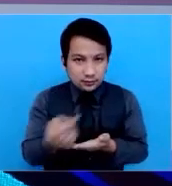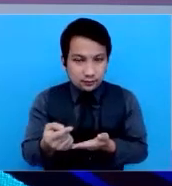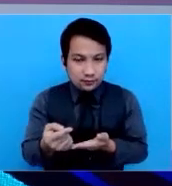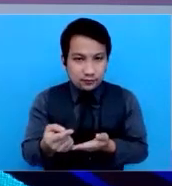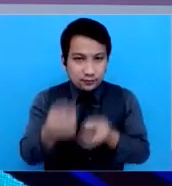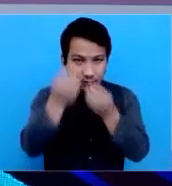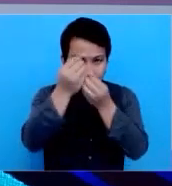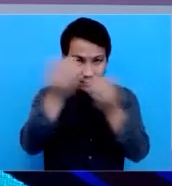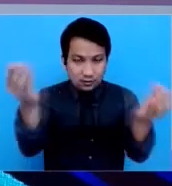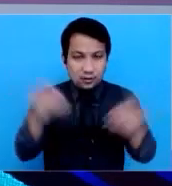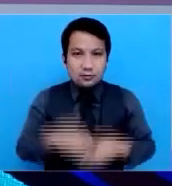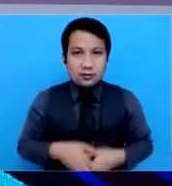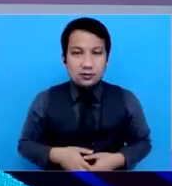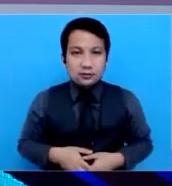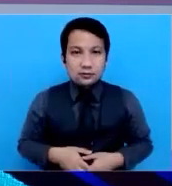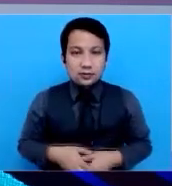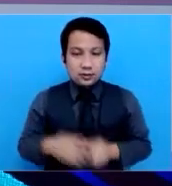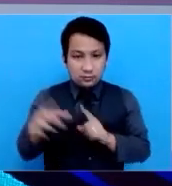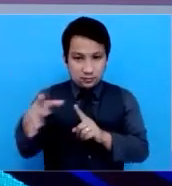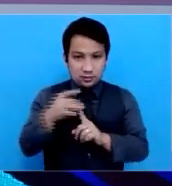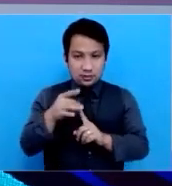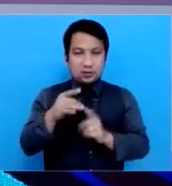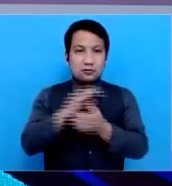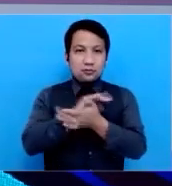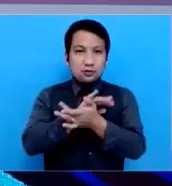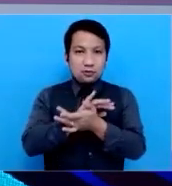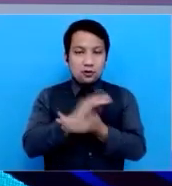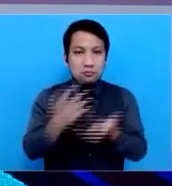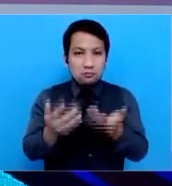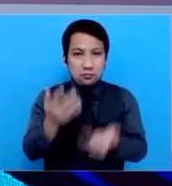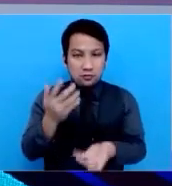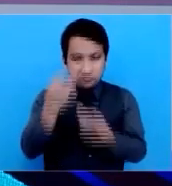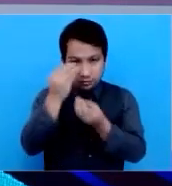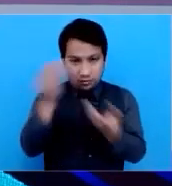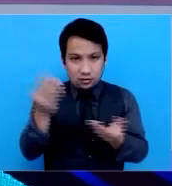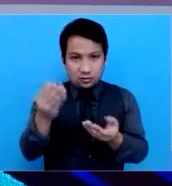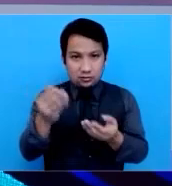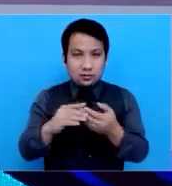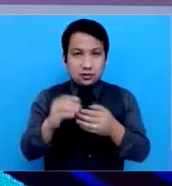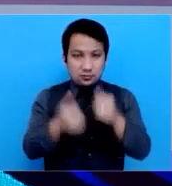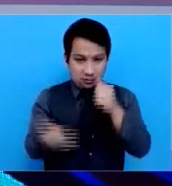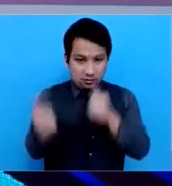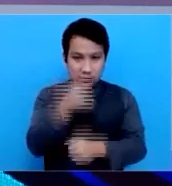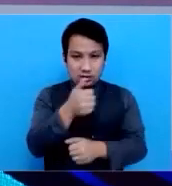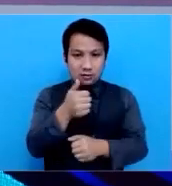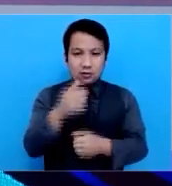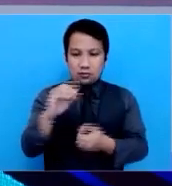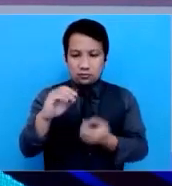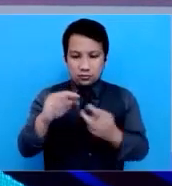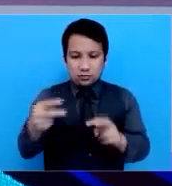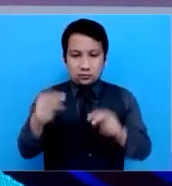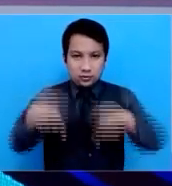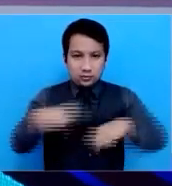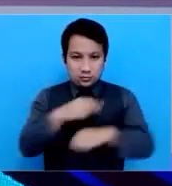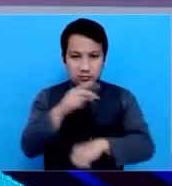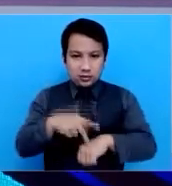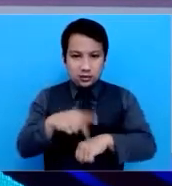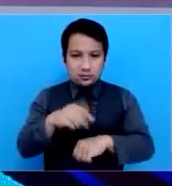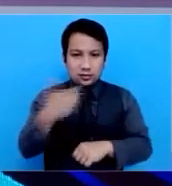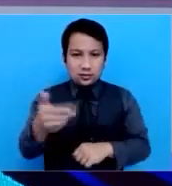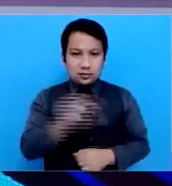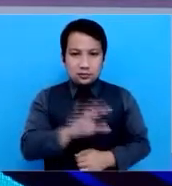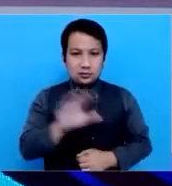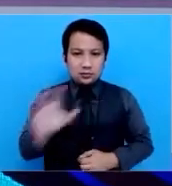mas nakakahawang Omicron variant, posible raw na maging dominant variant na sa bansa. Nasa frontline ng balitang yan,